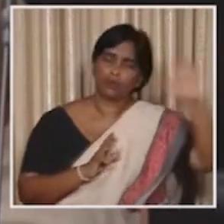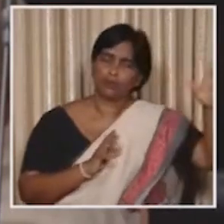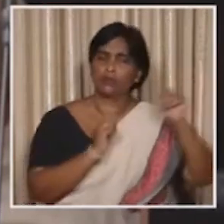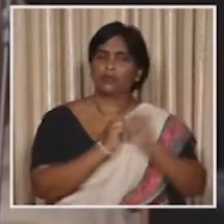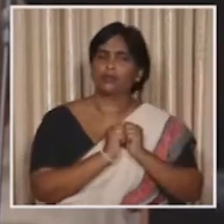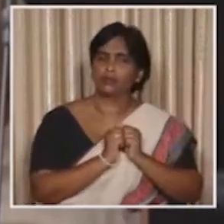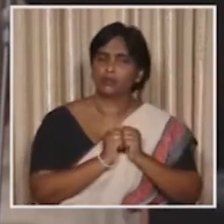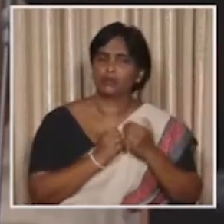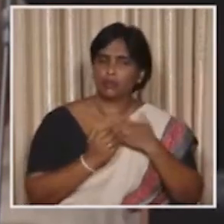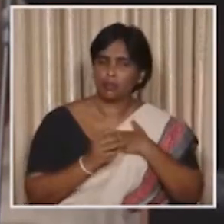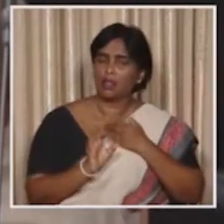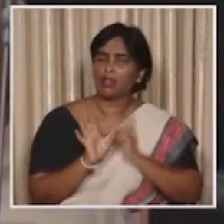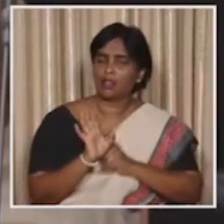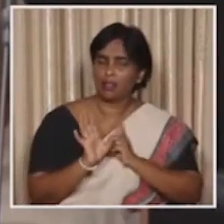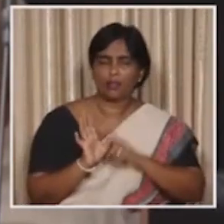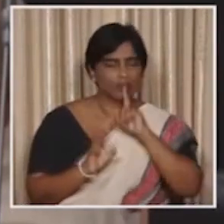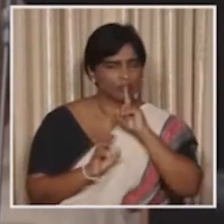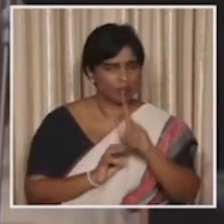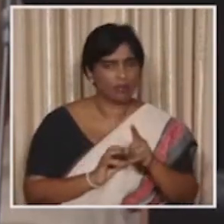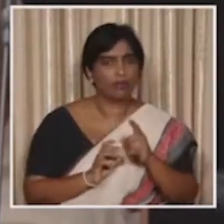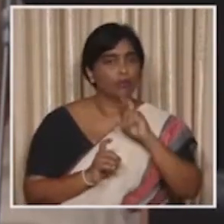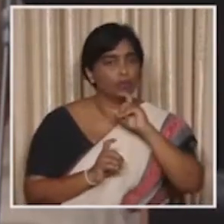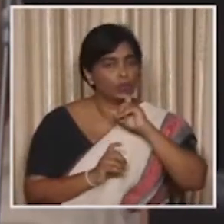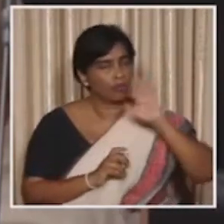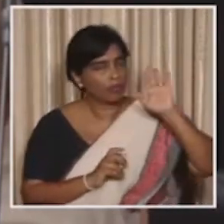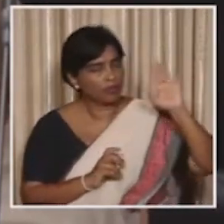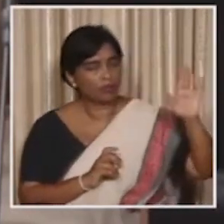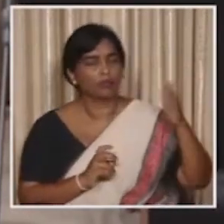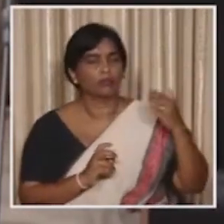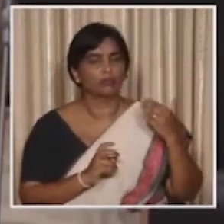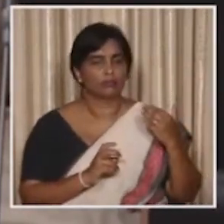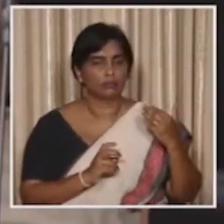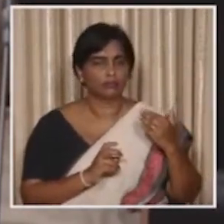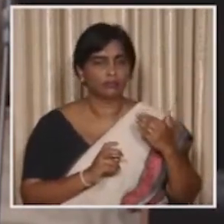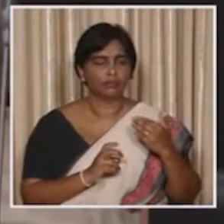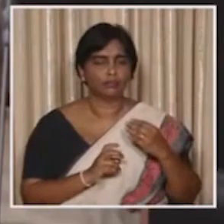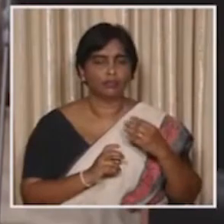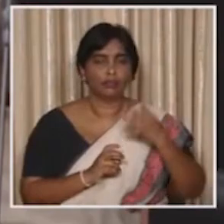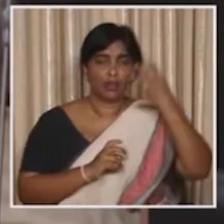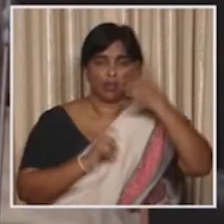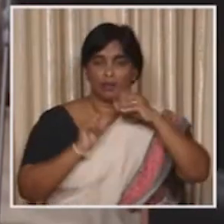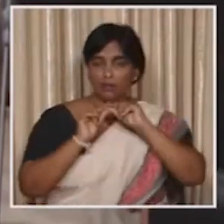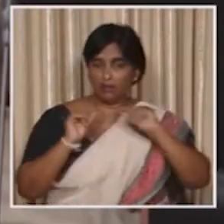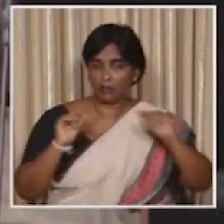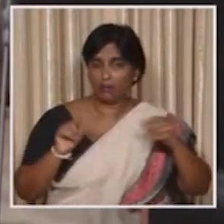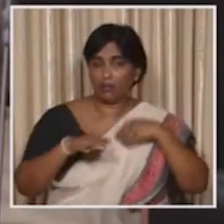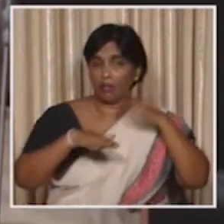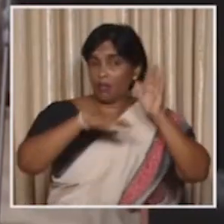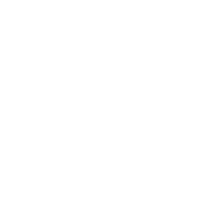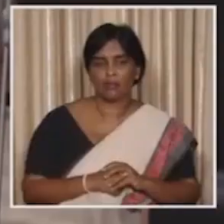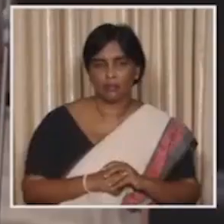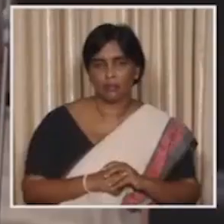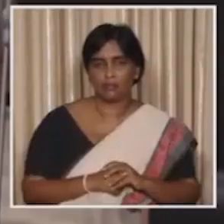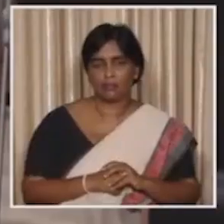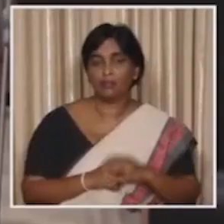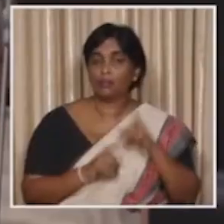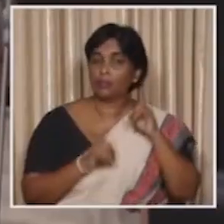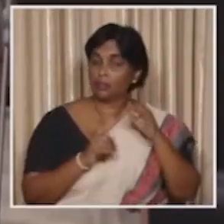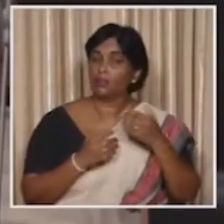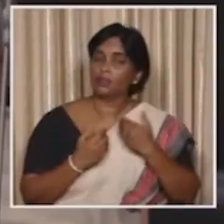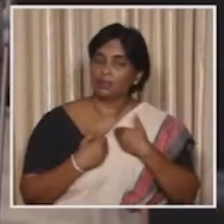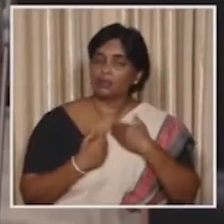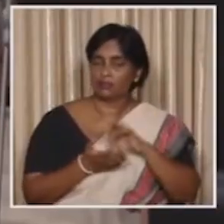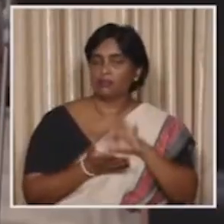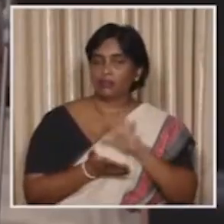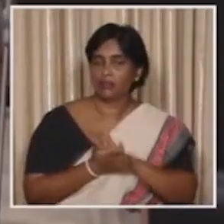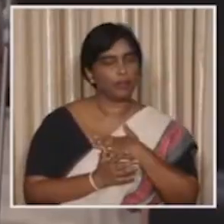අධිකරණේ. මමයි හැම වෙලේම කියන්නේ අධිකරණයට හතරවෙනි වගන්තියට අත තියන්න බෑ කියලා. ඒක අපි තීන්දුව